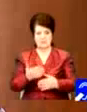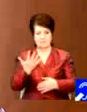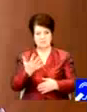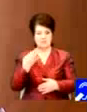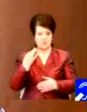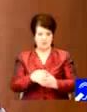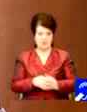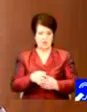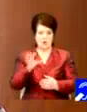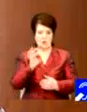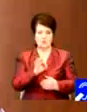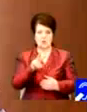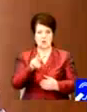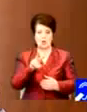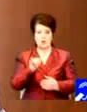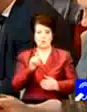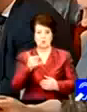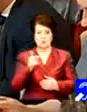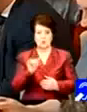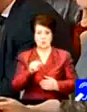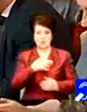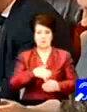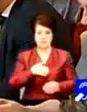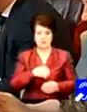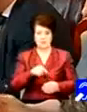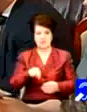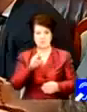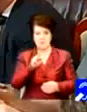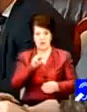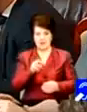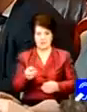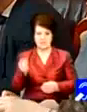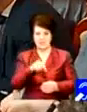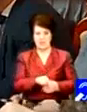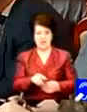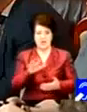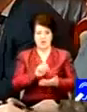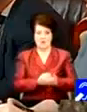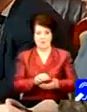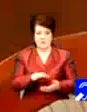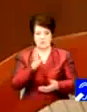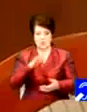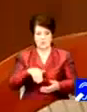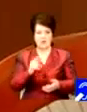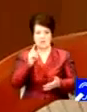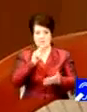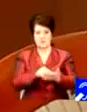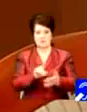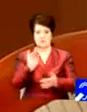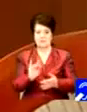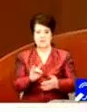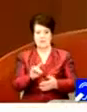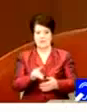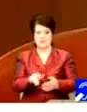ani. Octavian Lungu a ajuns la primăria Chișinău la mijlocul lunii martie. Inițial a ocupat o altă funcție, după care a ajuns în fotoliu de